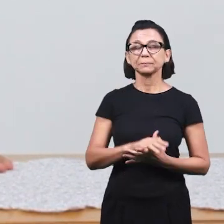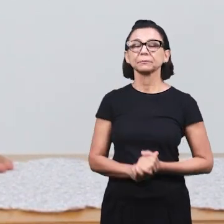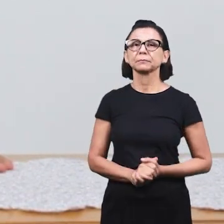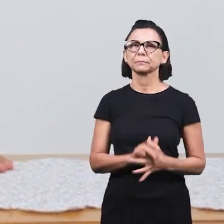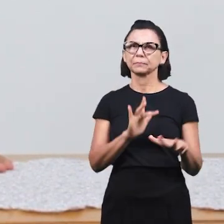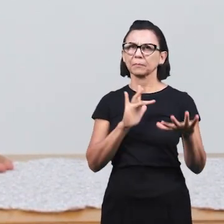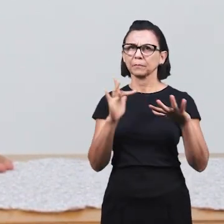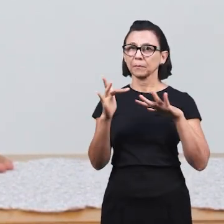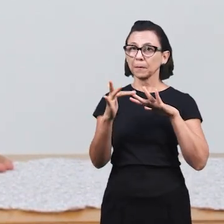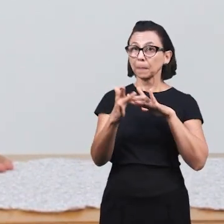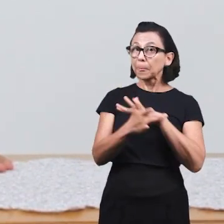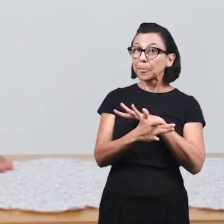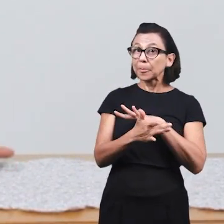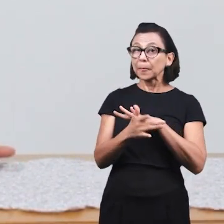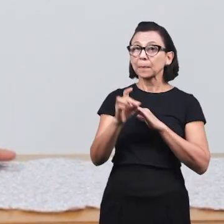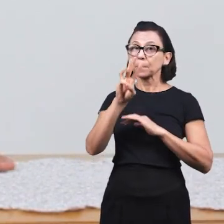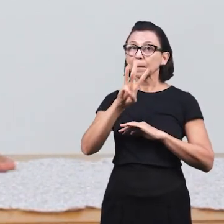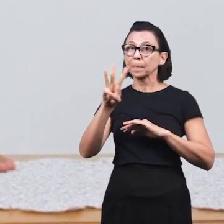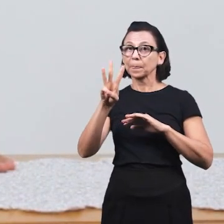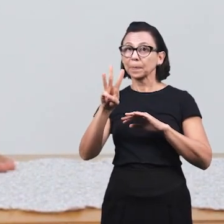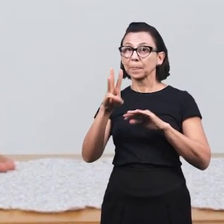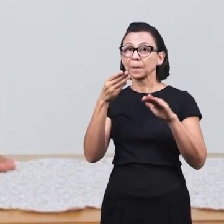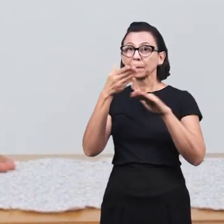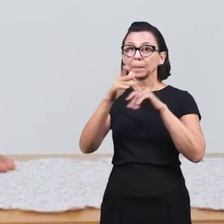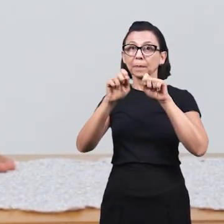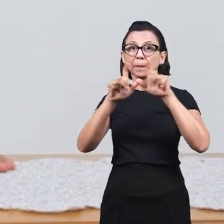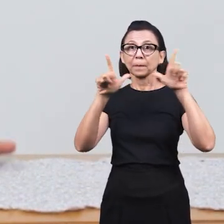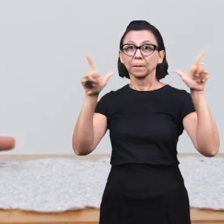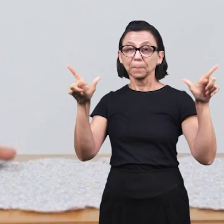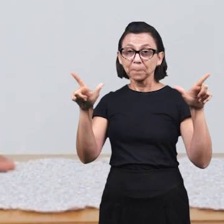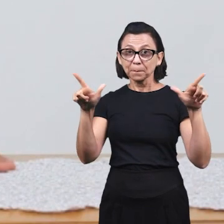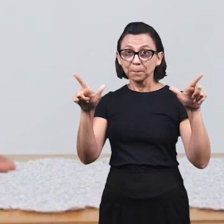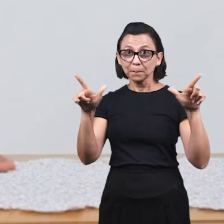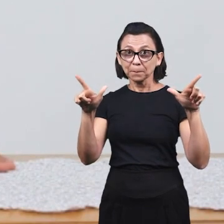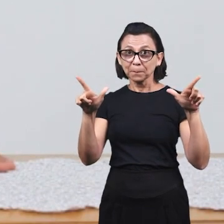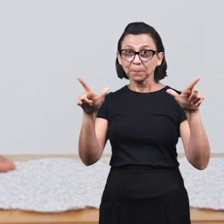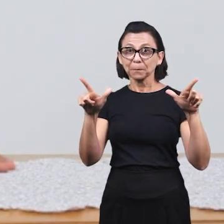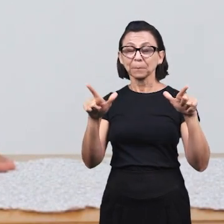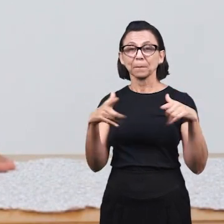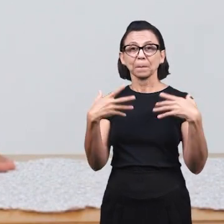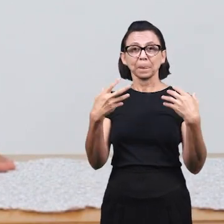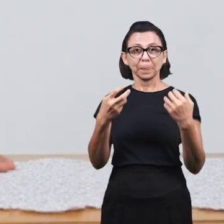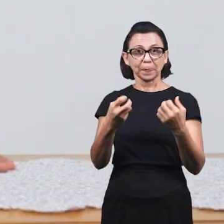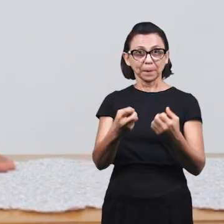гостей за то, что вы ответили на приглашение и